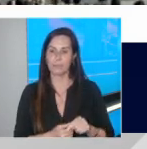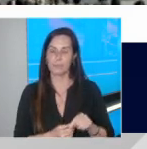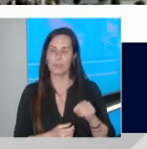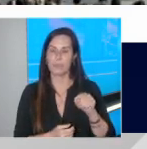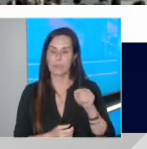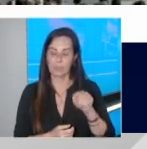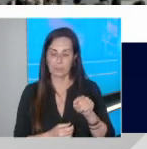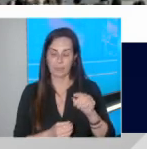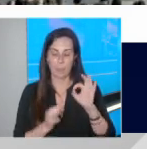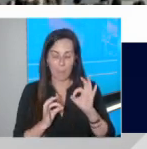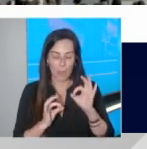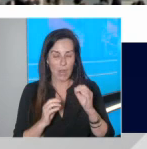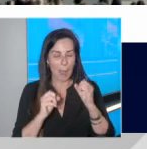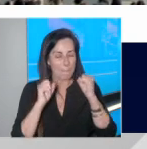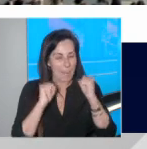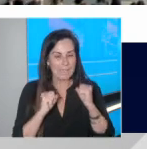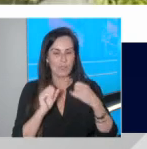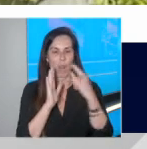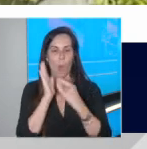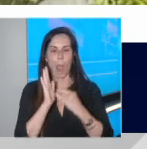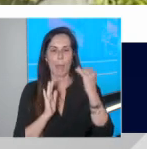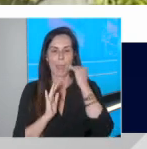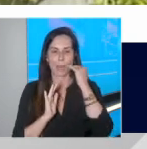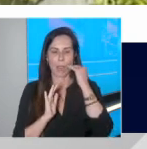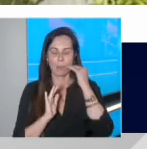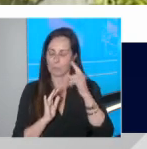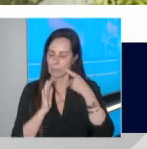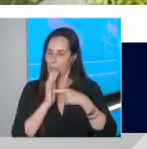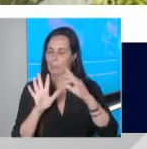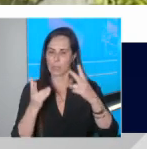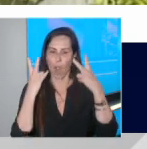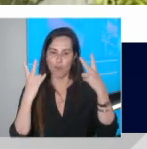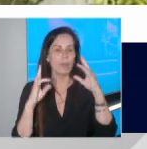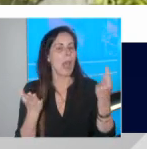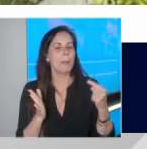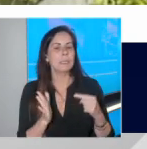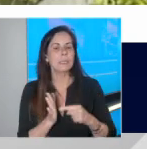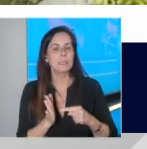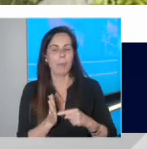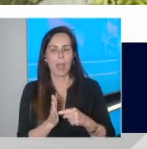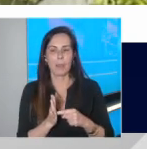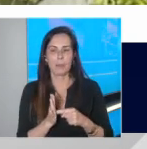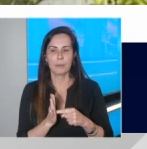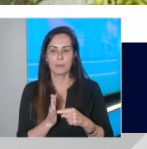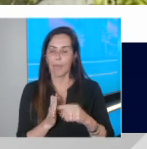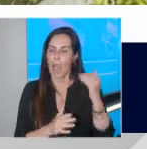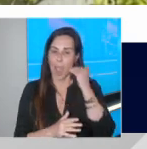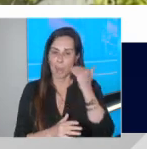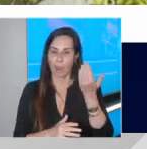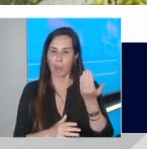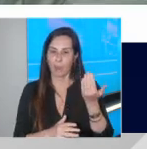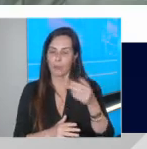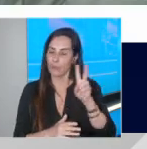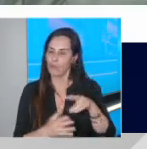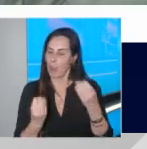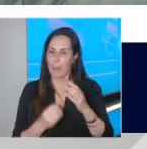שזה עומד ביסודה של החוקה, מבהיר כמה זה חשוב. והסיבה לכך היא באמת שלארצות הברית יש